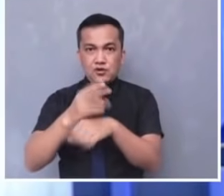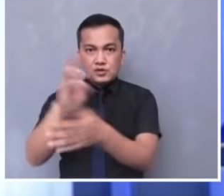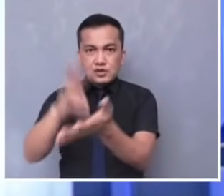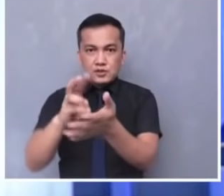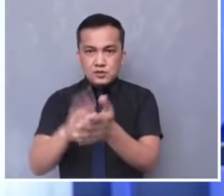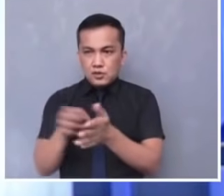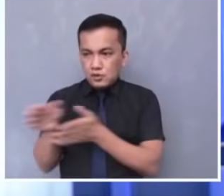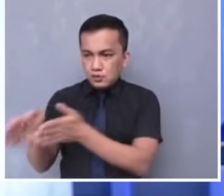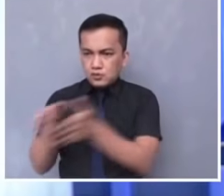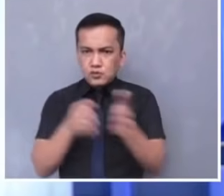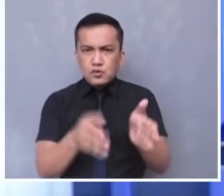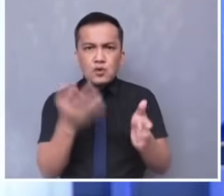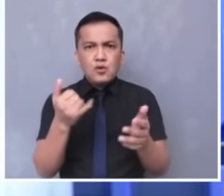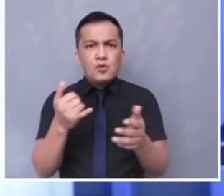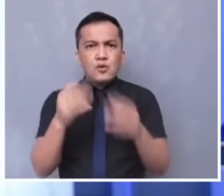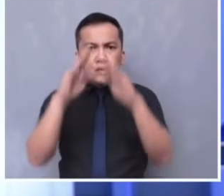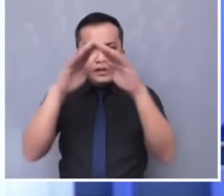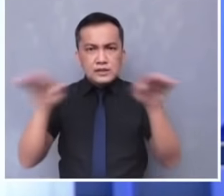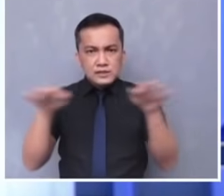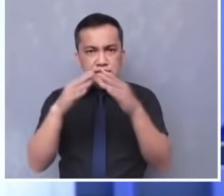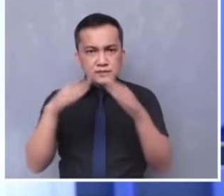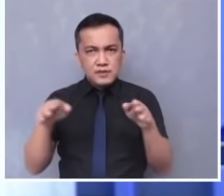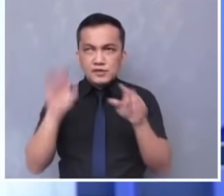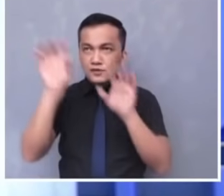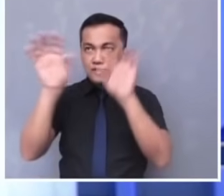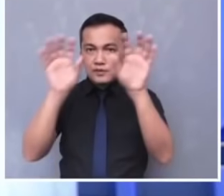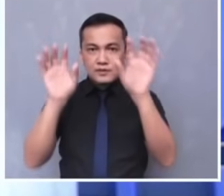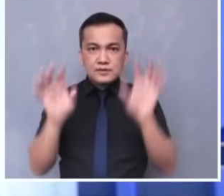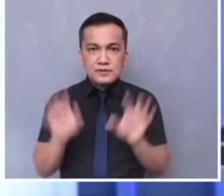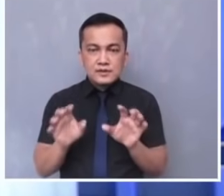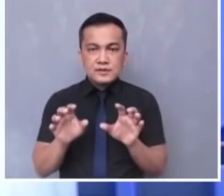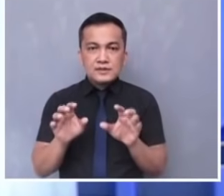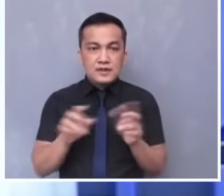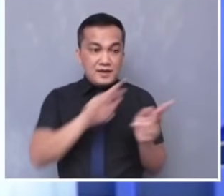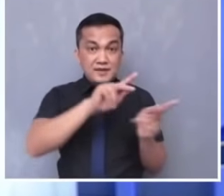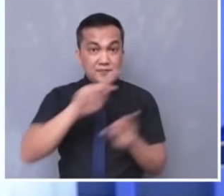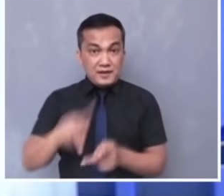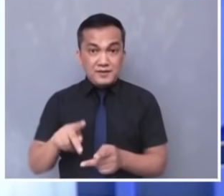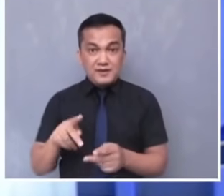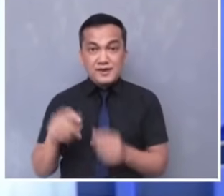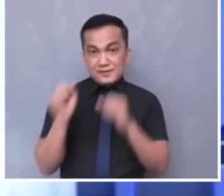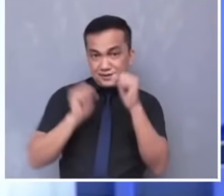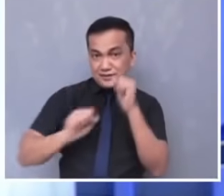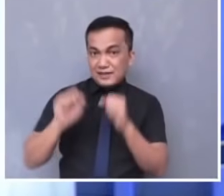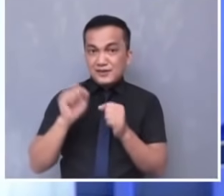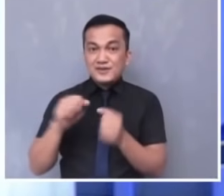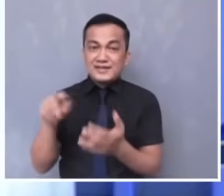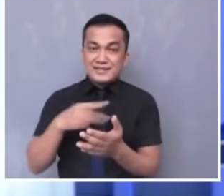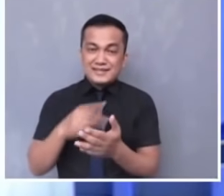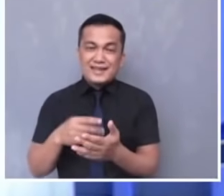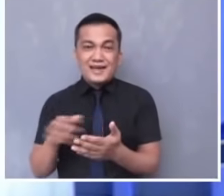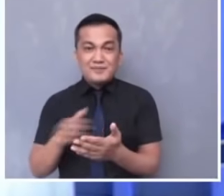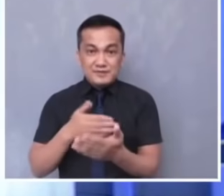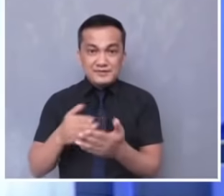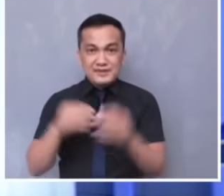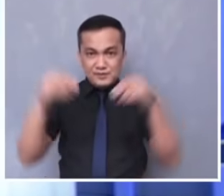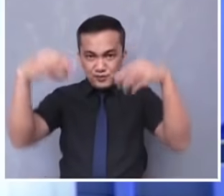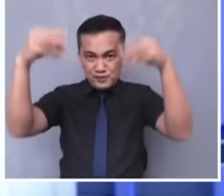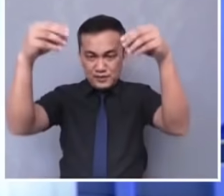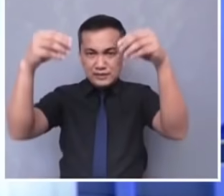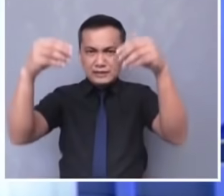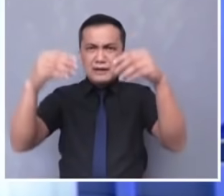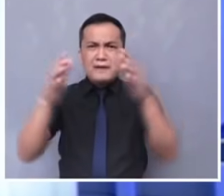sa mga Christmas decoration. Sa Palawan naman, may sayawan at kantahan bago pinailawan ang higanting Christmas